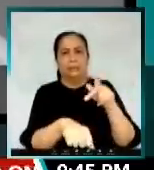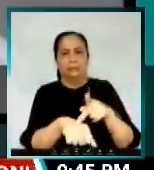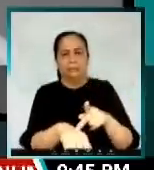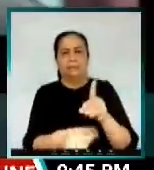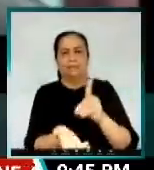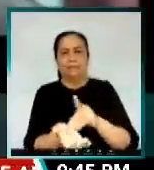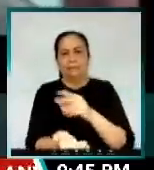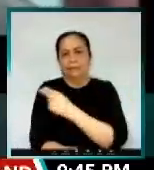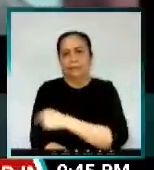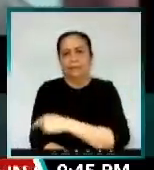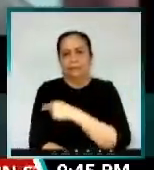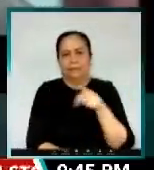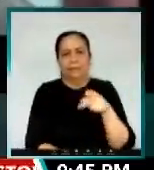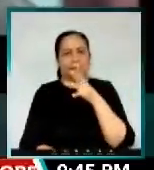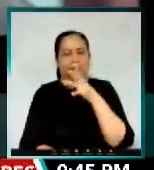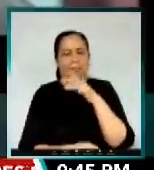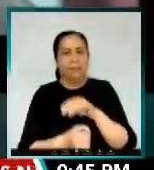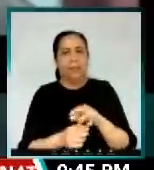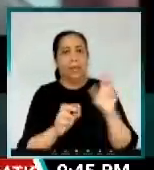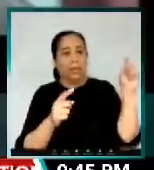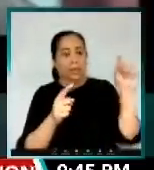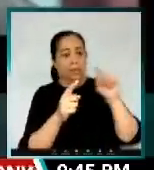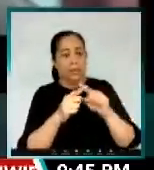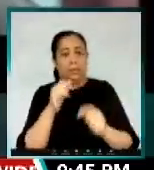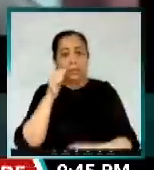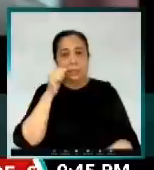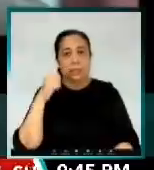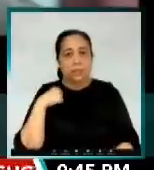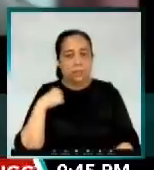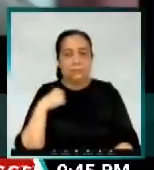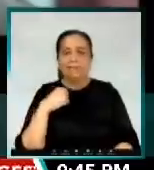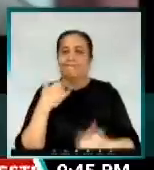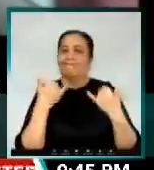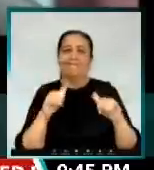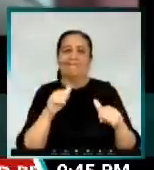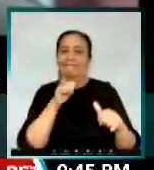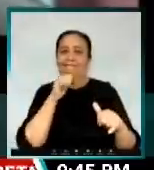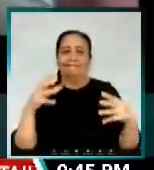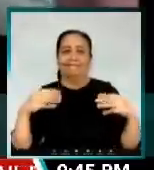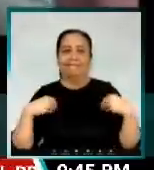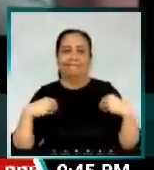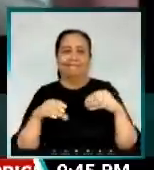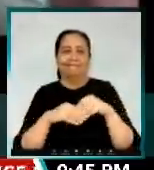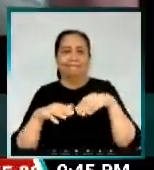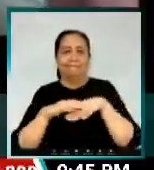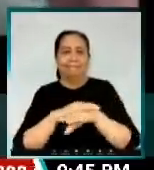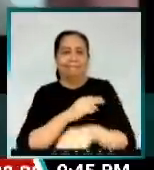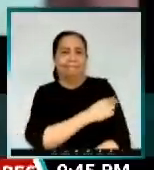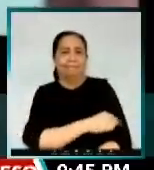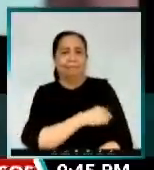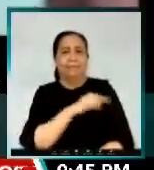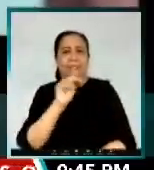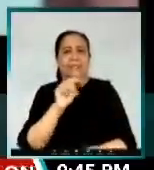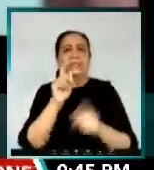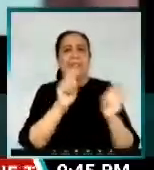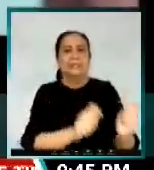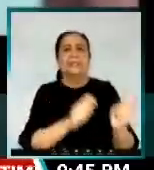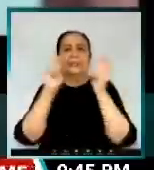ina. Hanggang kahapon, hindi pa rin siya na-admit at kinailangang ilipat ng